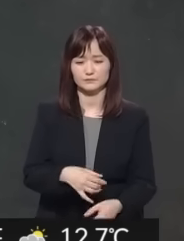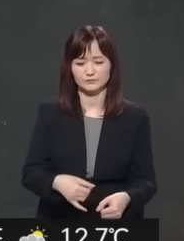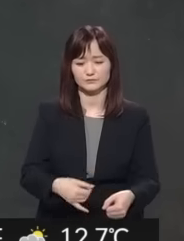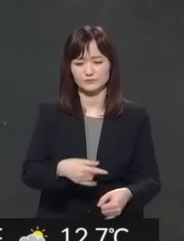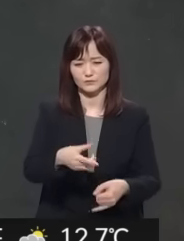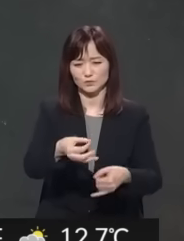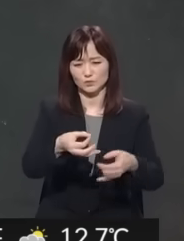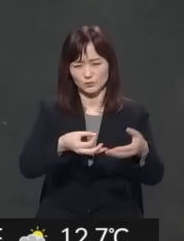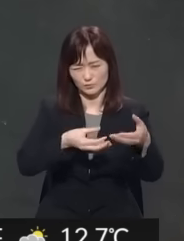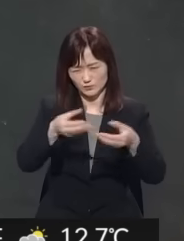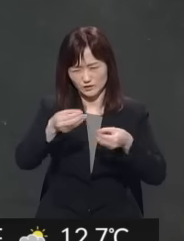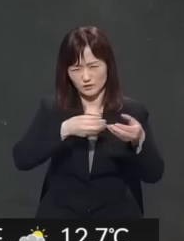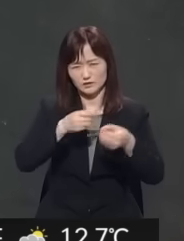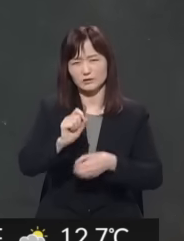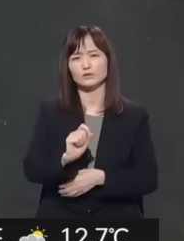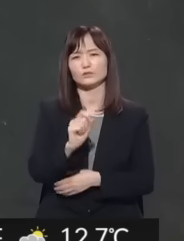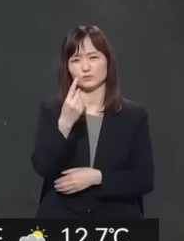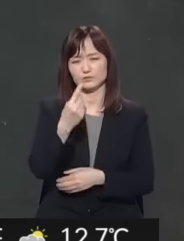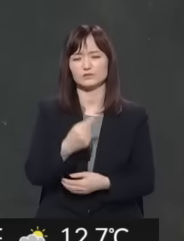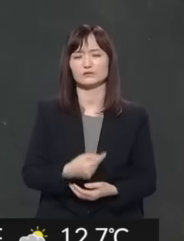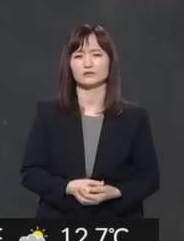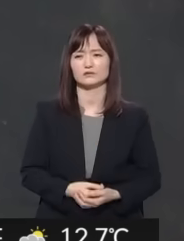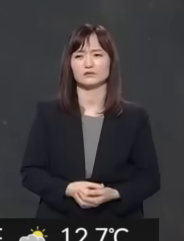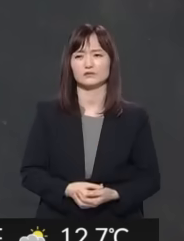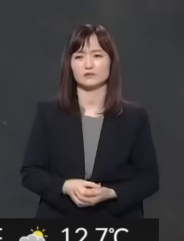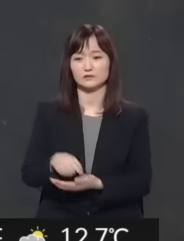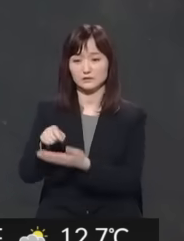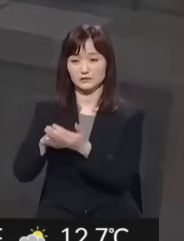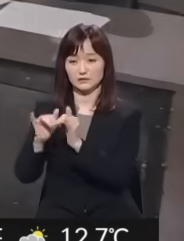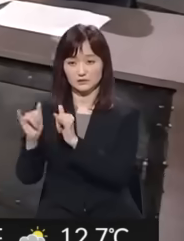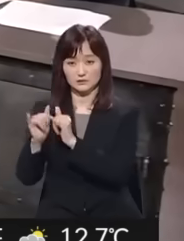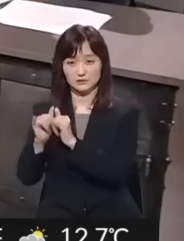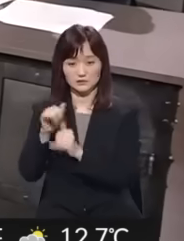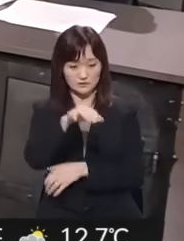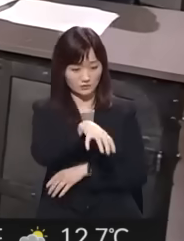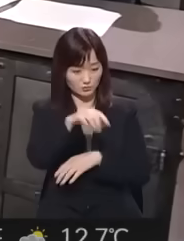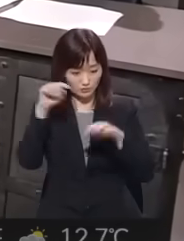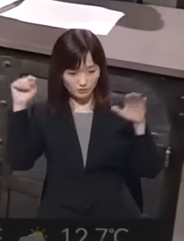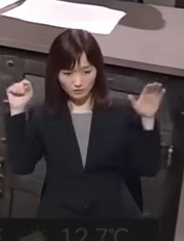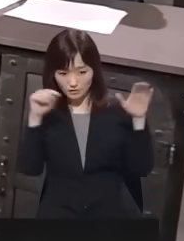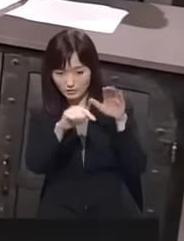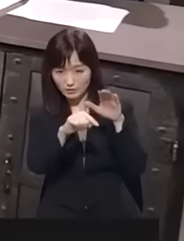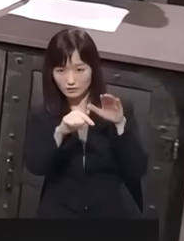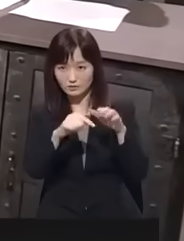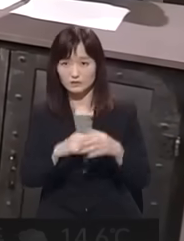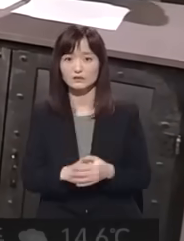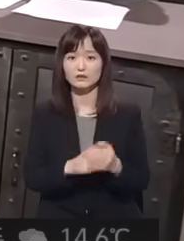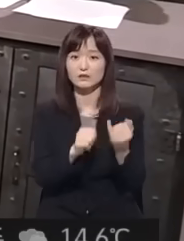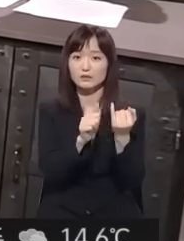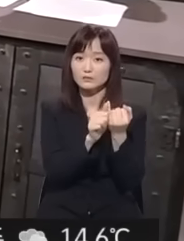빚 때문이다 이게 저희가 취재진이 이제 현장을 가보니까 부부가